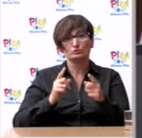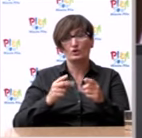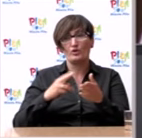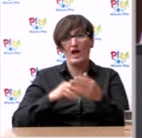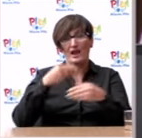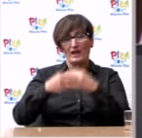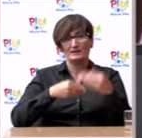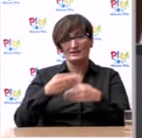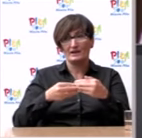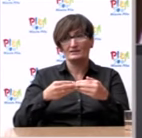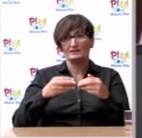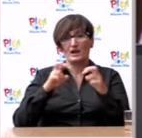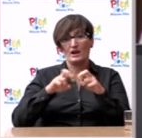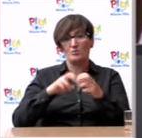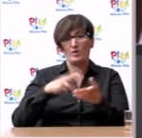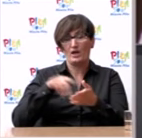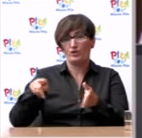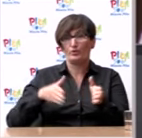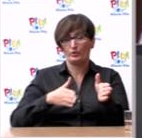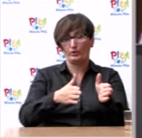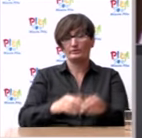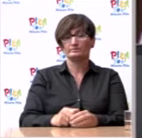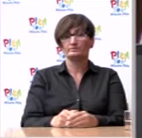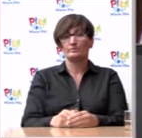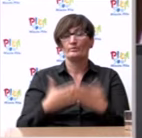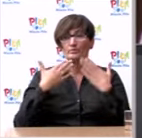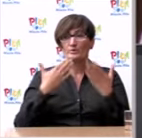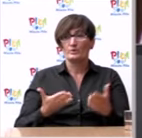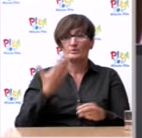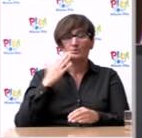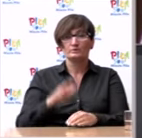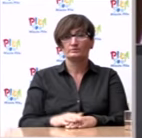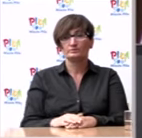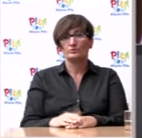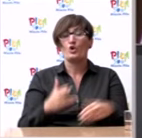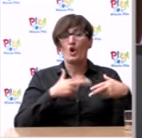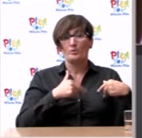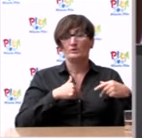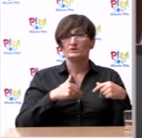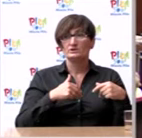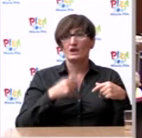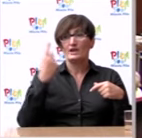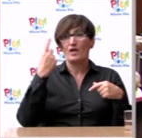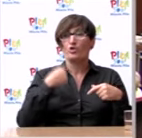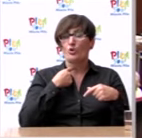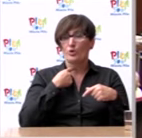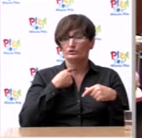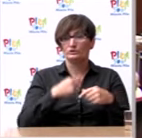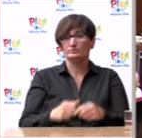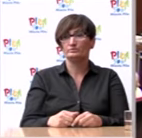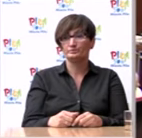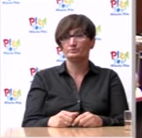a także możliwość pozyskania środków zewnętrznych. Dziękuję bardzo. Komisja jednogłośnie była za. Dziękuję bardzo. Otwieram dyskusję.